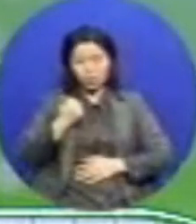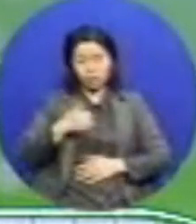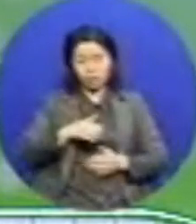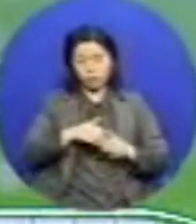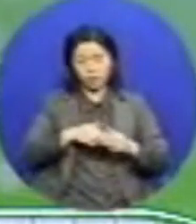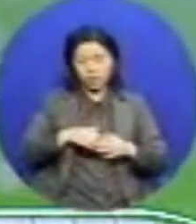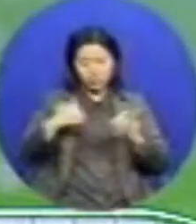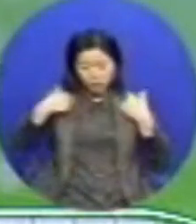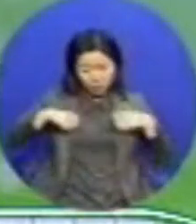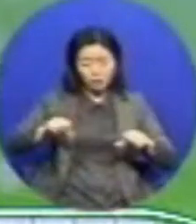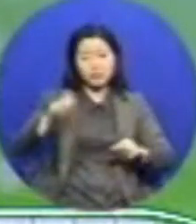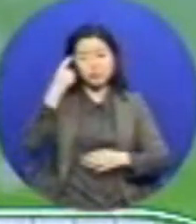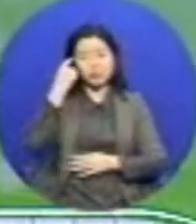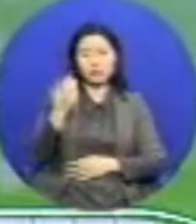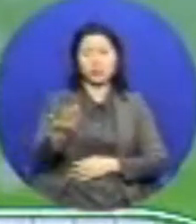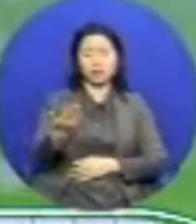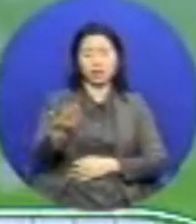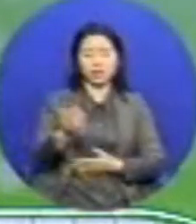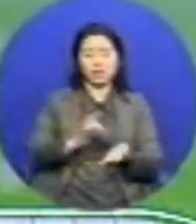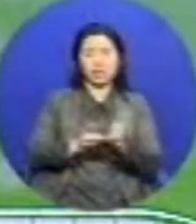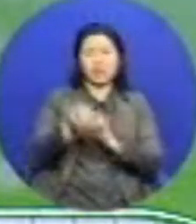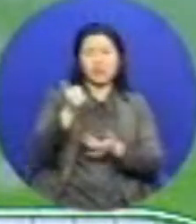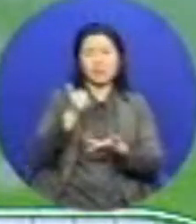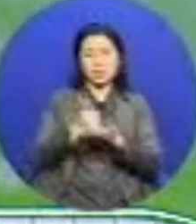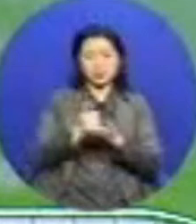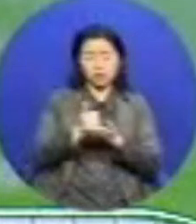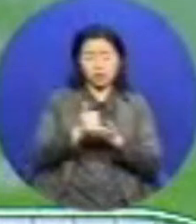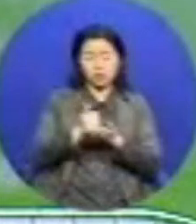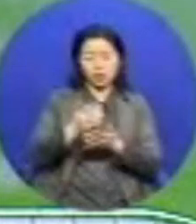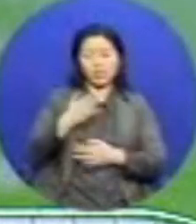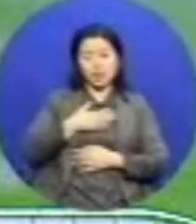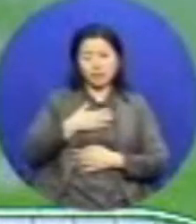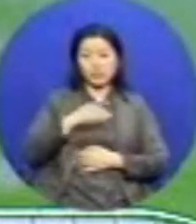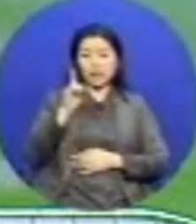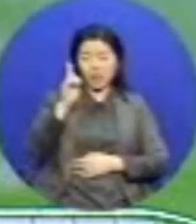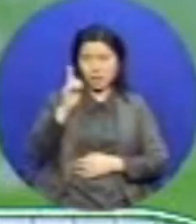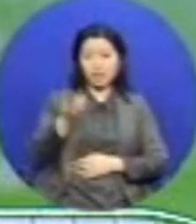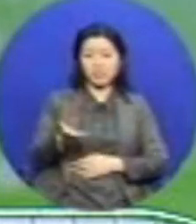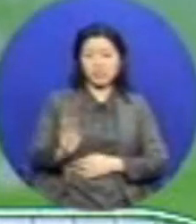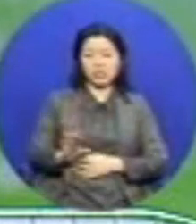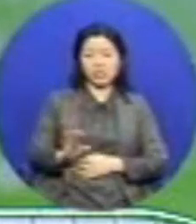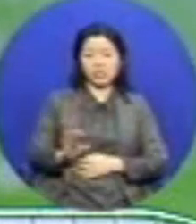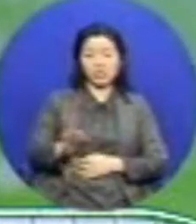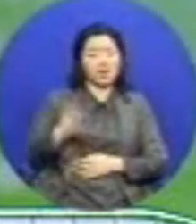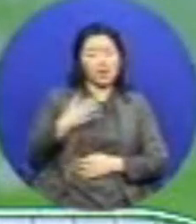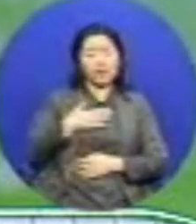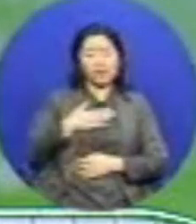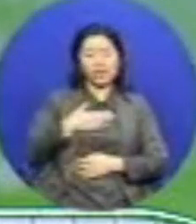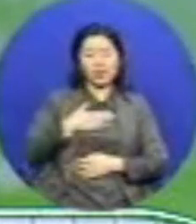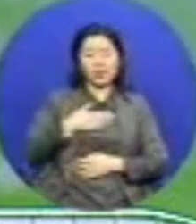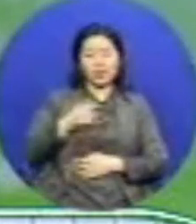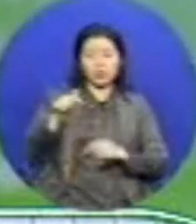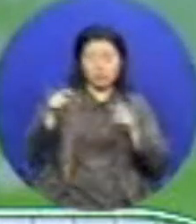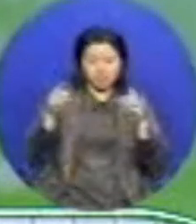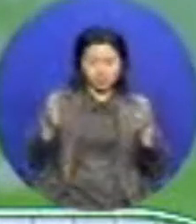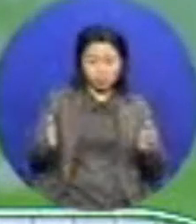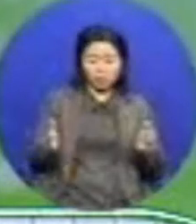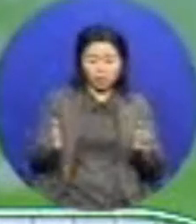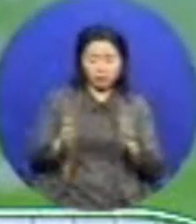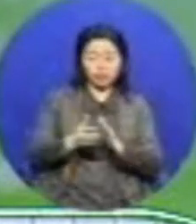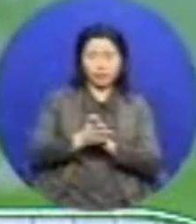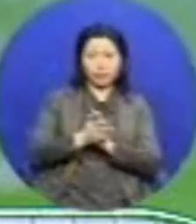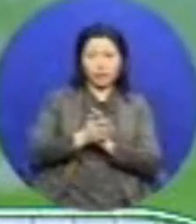예수님과 나는 하난데 그동안의 내가 예수님을 바로 믿은 게 아니었구나 내가 걱정하고 두려워 하고